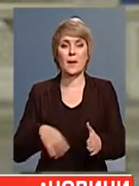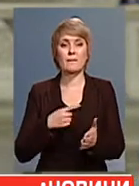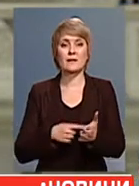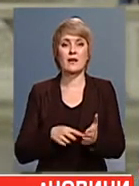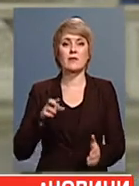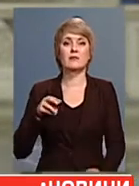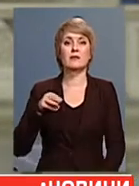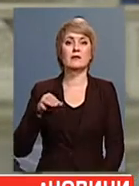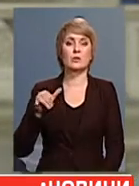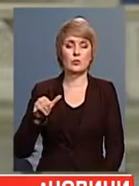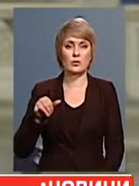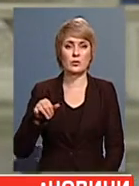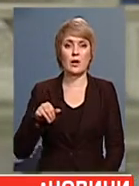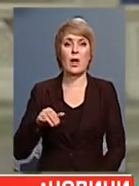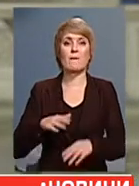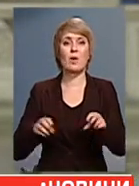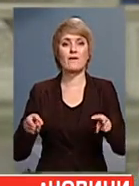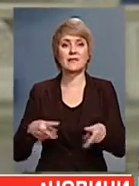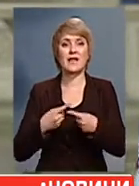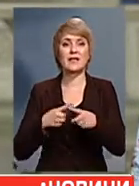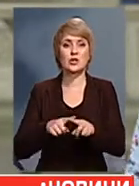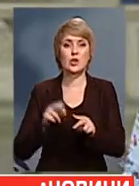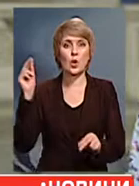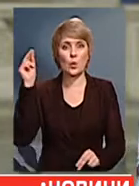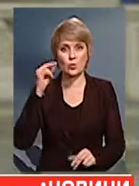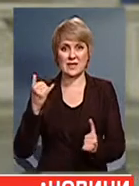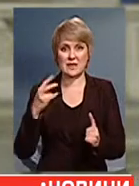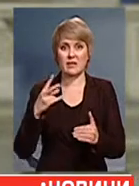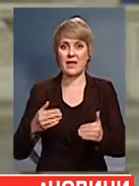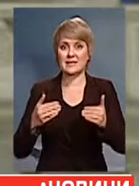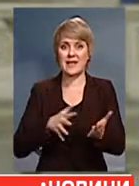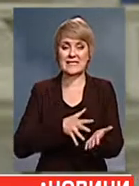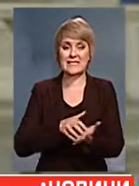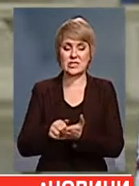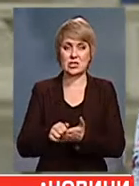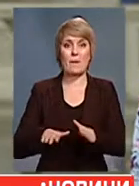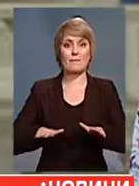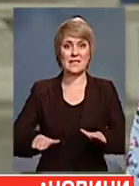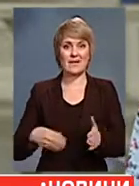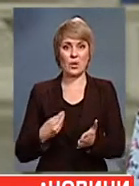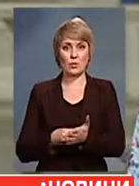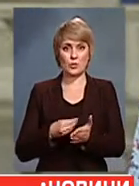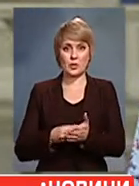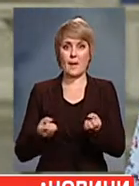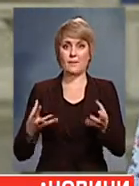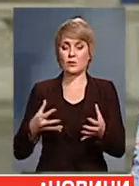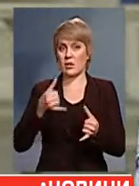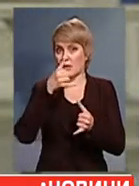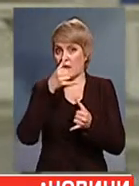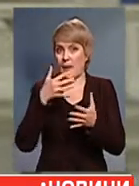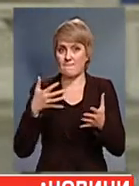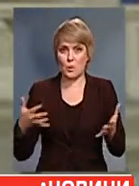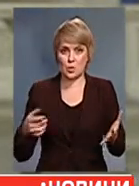ПТУ, професійно-технічних училищ, які зараз фактично на стадії знищення, оскільки місцеві бюджети просто не можуть